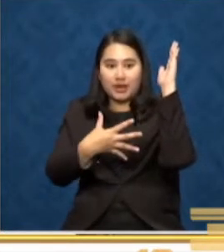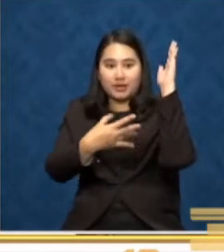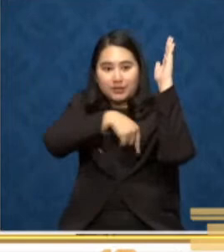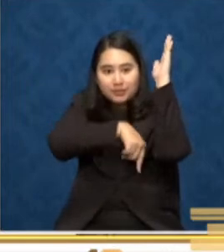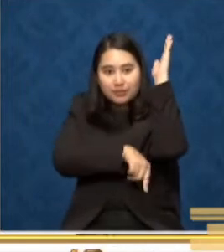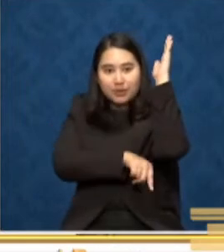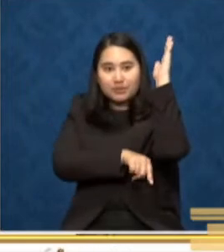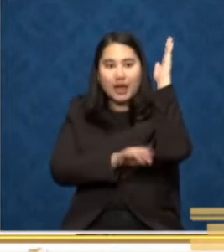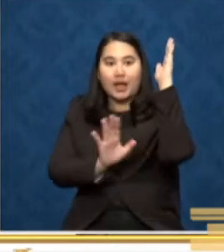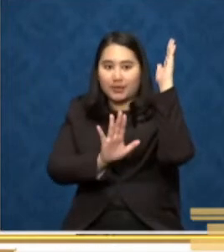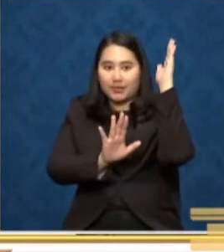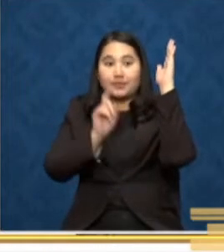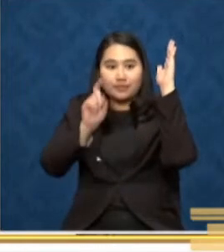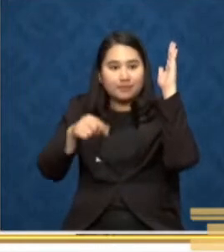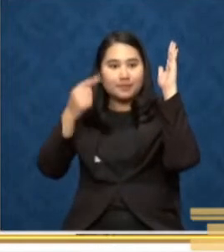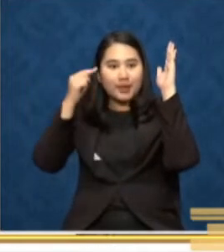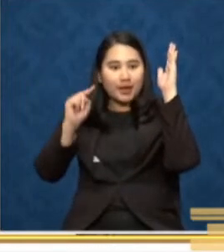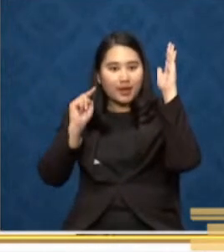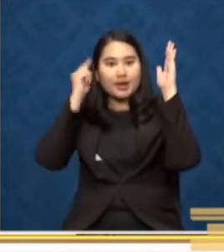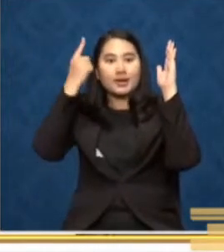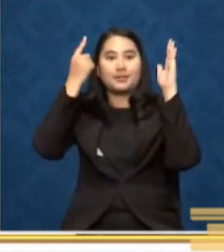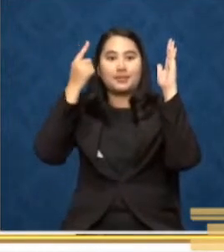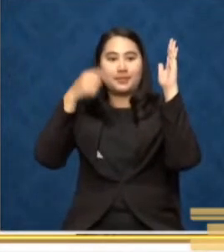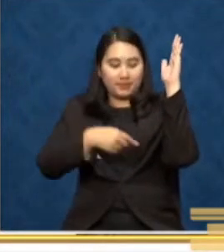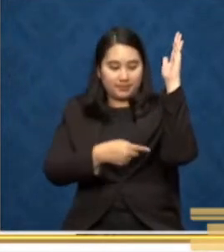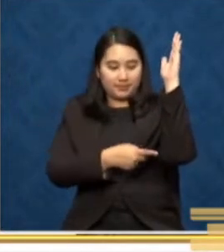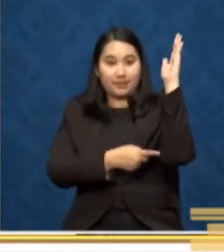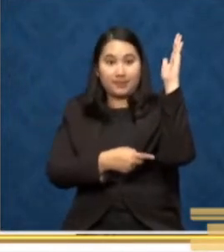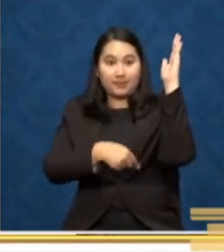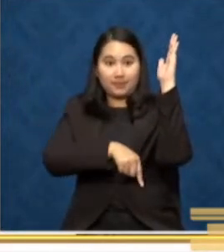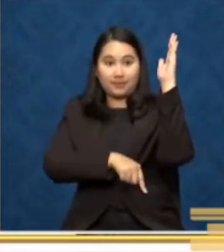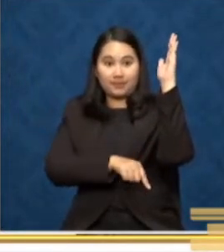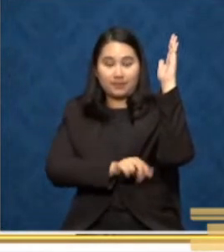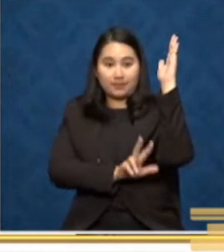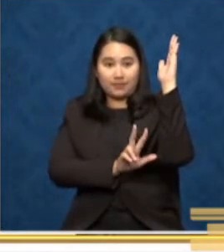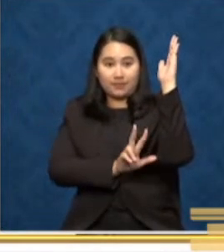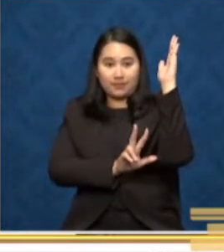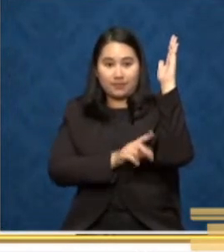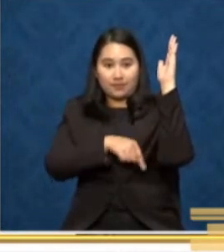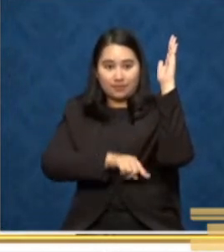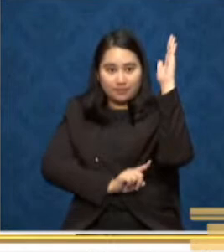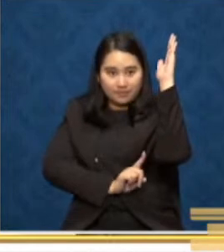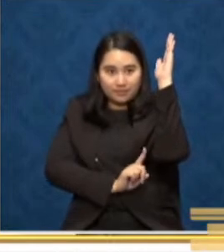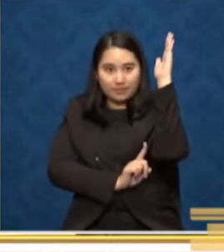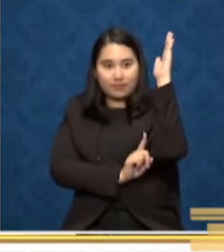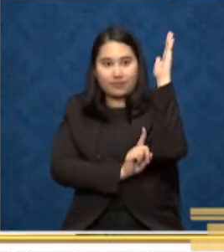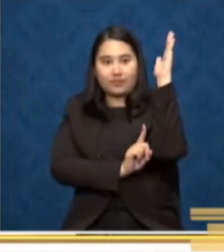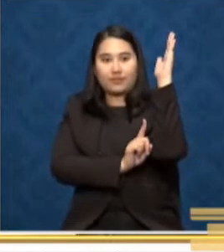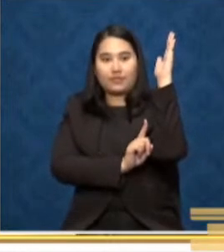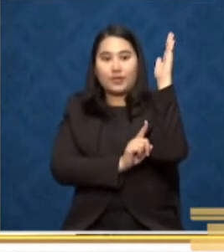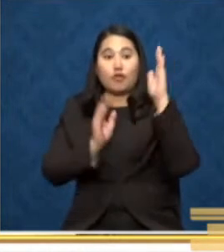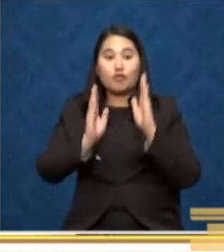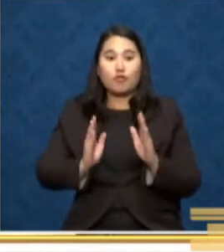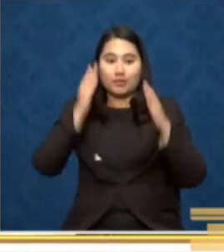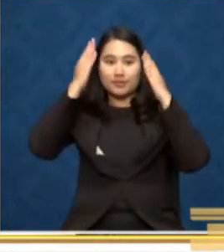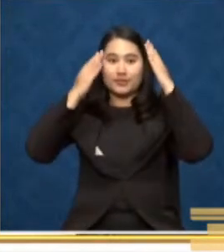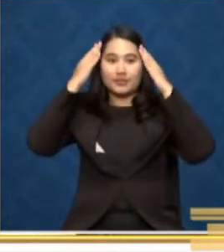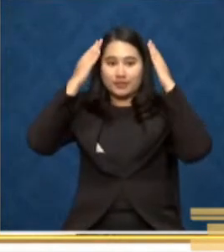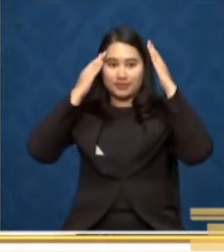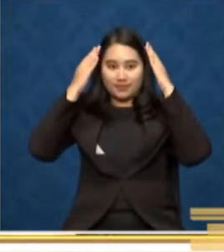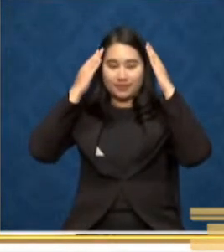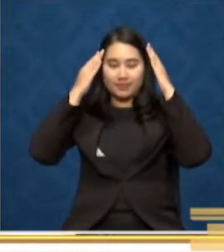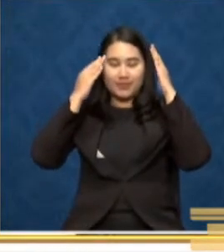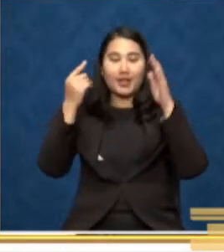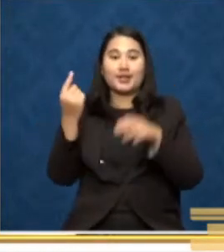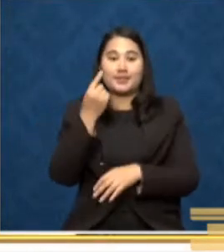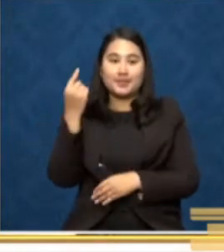ม่ใช่ฮะมันจะต้องเริ่มมาจากด่านชายแดนที่อยู่ในเขต3จังหวัดชายแดนภาคใต้ขึ้นมาเพื่อให้คนมาเลเซียเข้ามาจับจ่ายใ